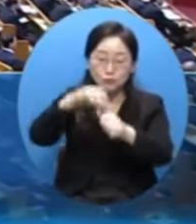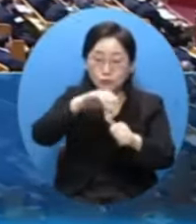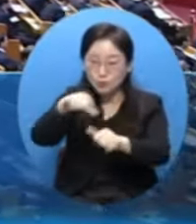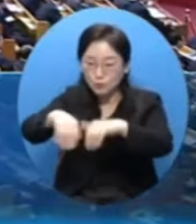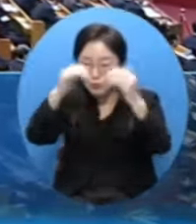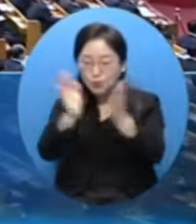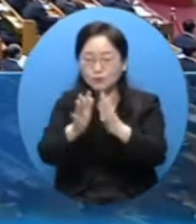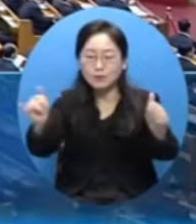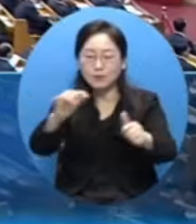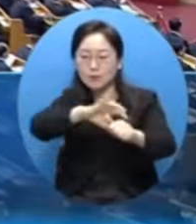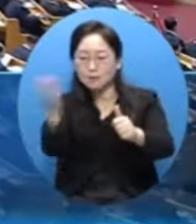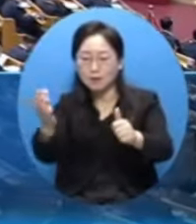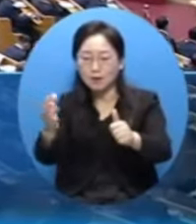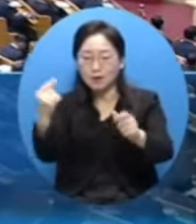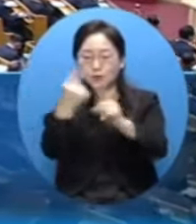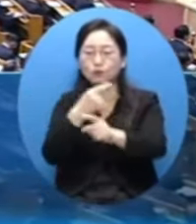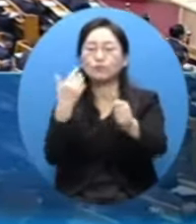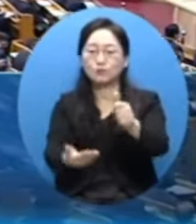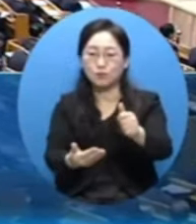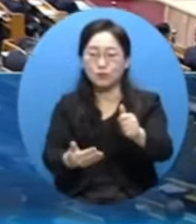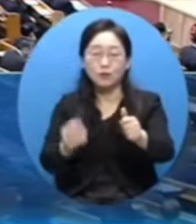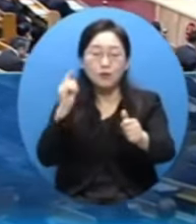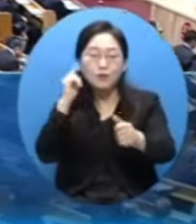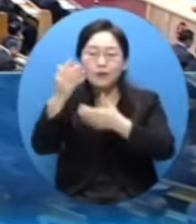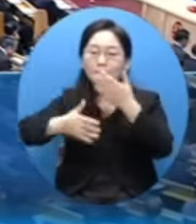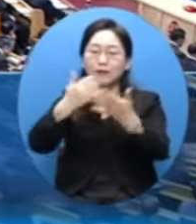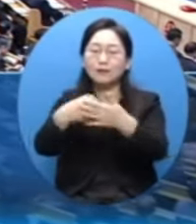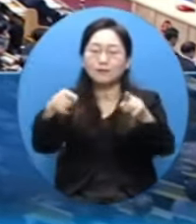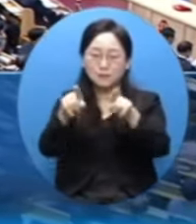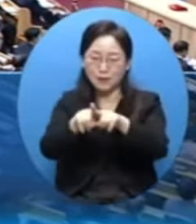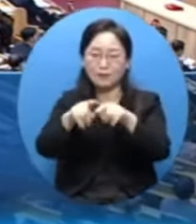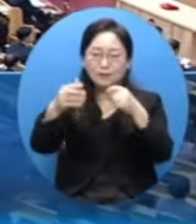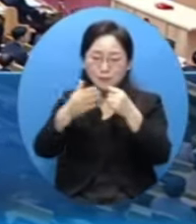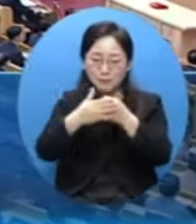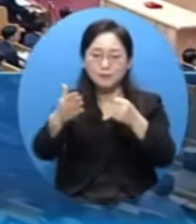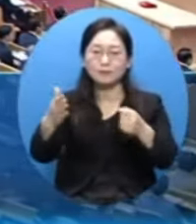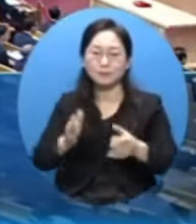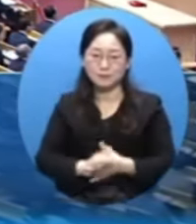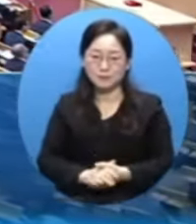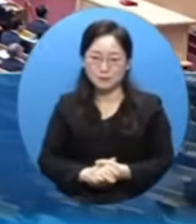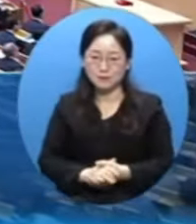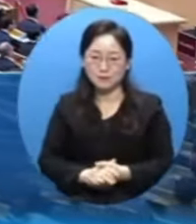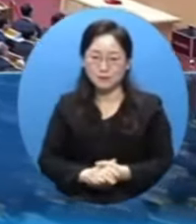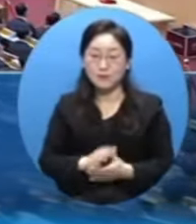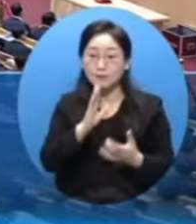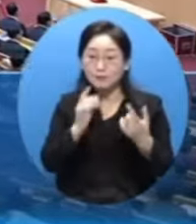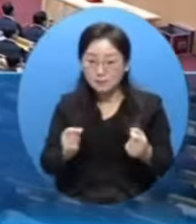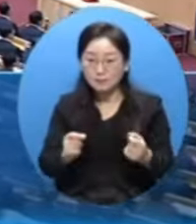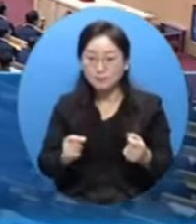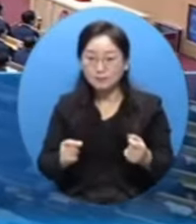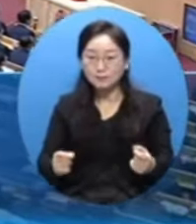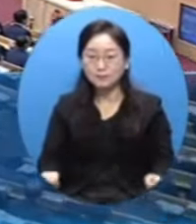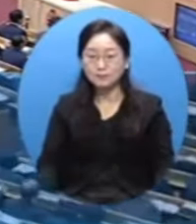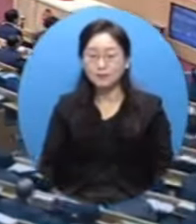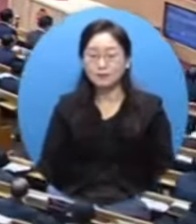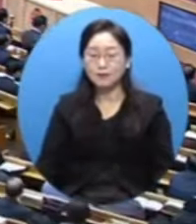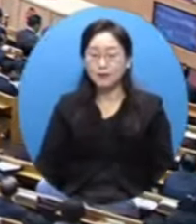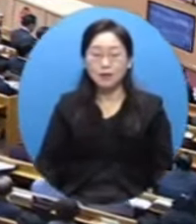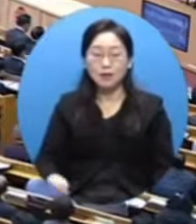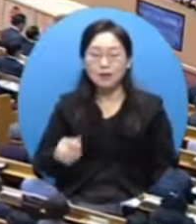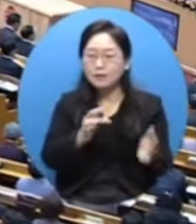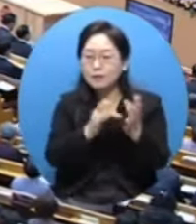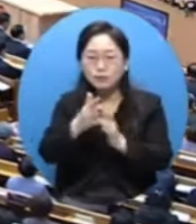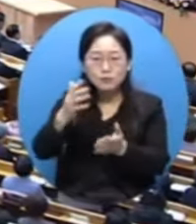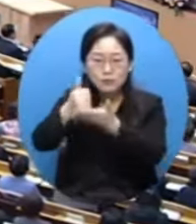모든 사람을 고치셨으니 이는 하나님이 함께 하셨습니다. 아멘. 무엇보다도